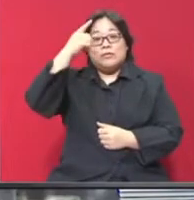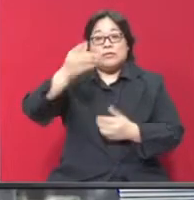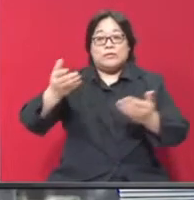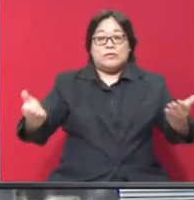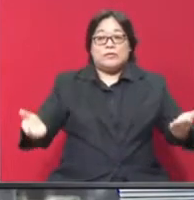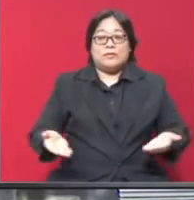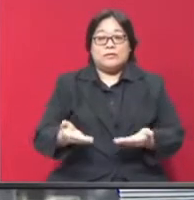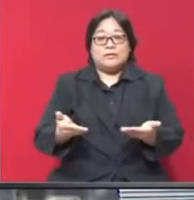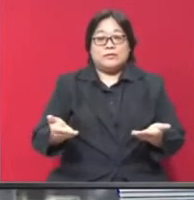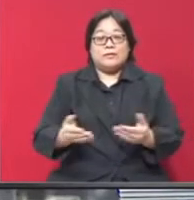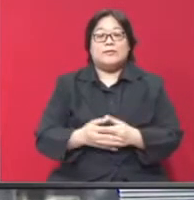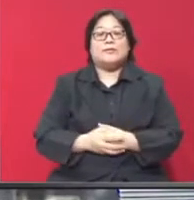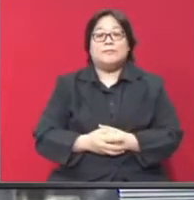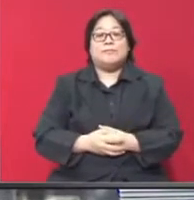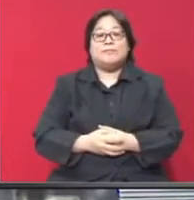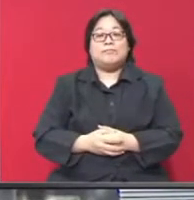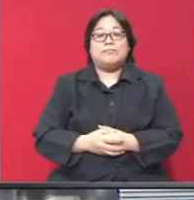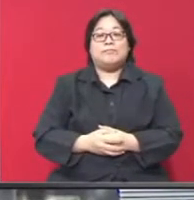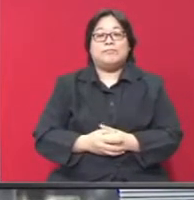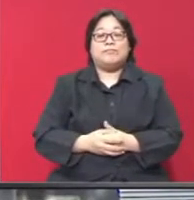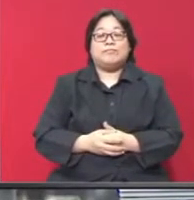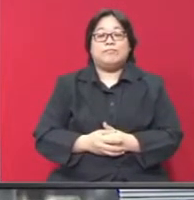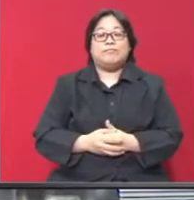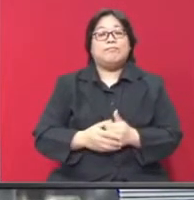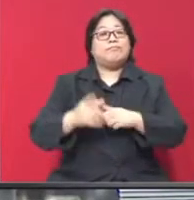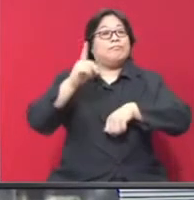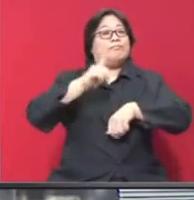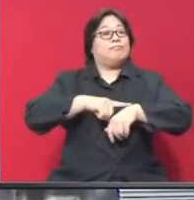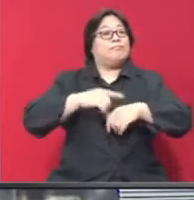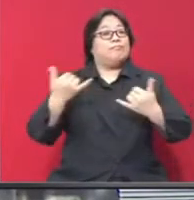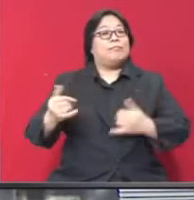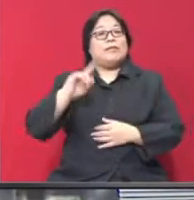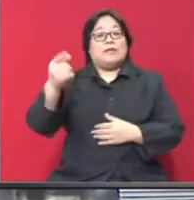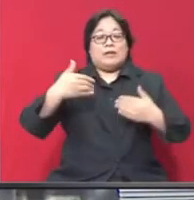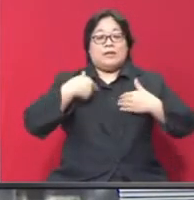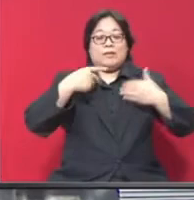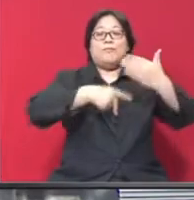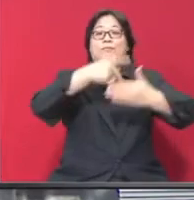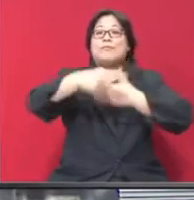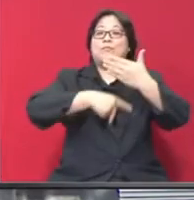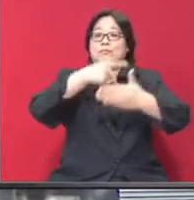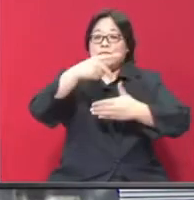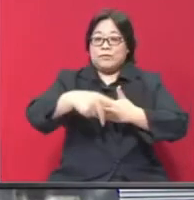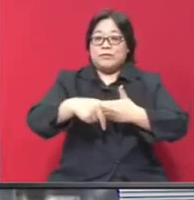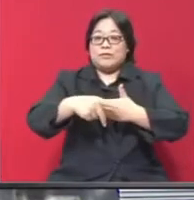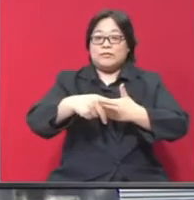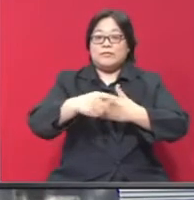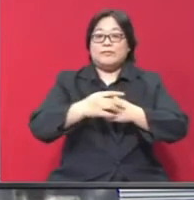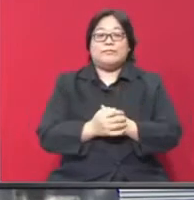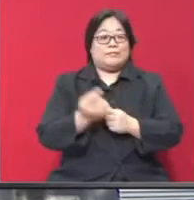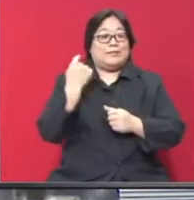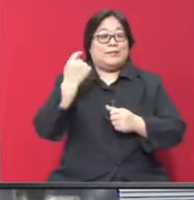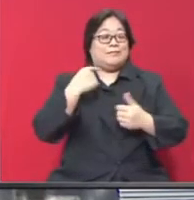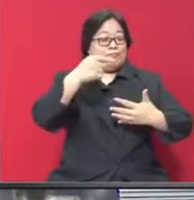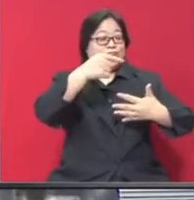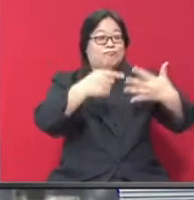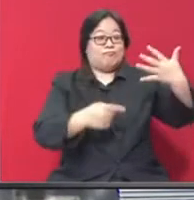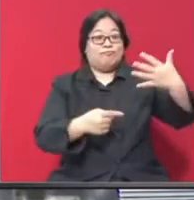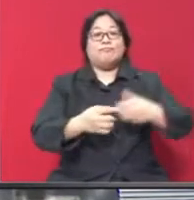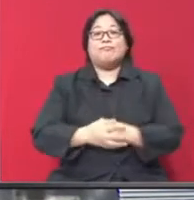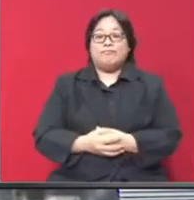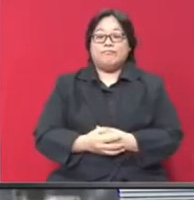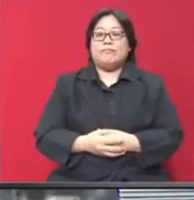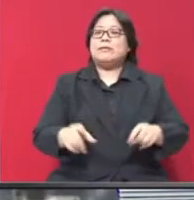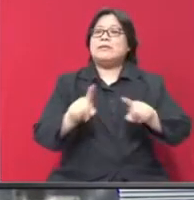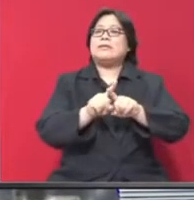ini ha kau pada usus buntu ini kita hanya ada program-program yang telah pun kita sebutkan sebentar tadi